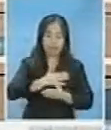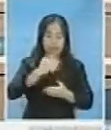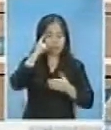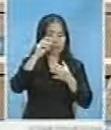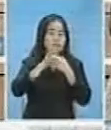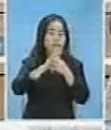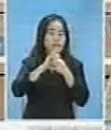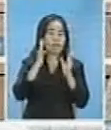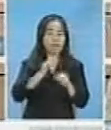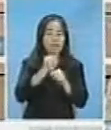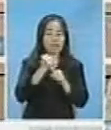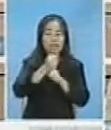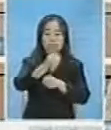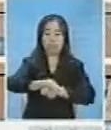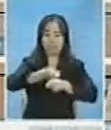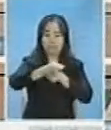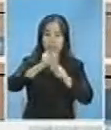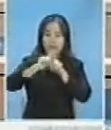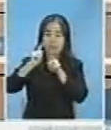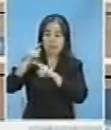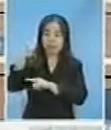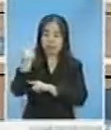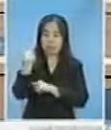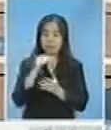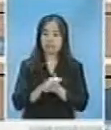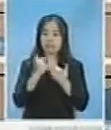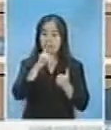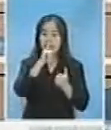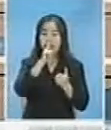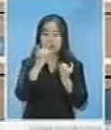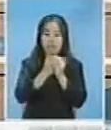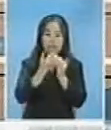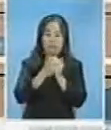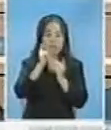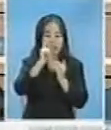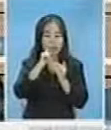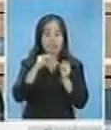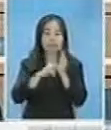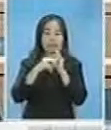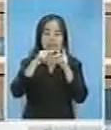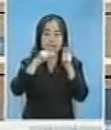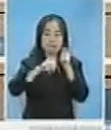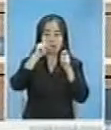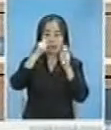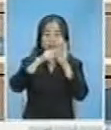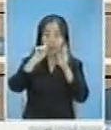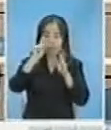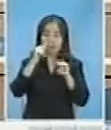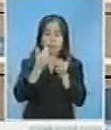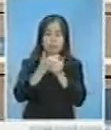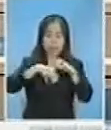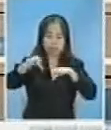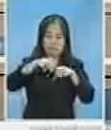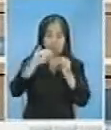งพี่น้องเกษตรกรหลายๆเรื่องนะครับอย่างน้อยนะครับเงินที่ตัดไปทำอะไรครับในเรื่องของการเกษตรในเรื่องของนาข้า